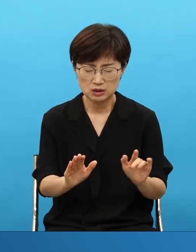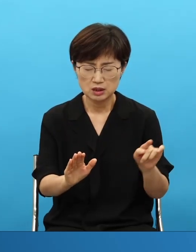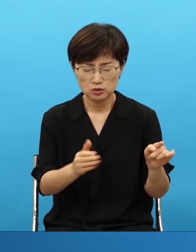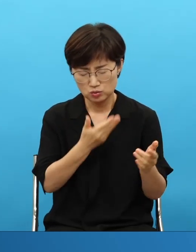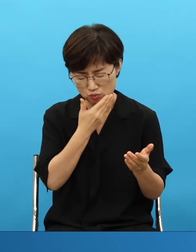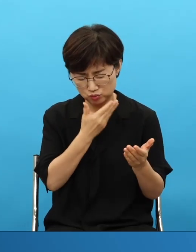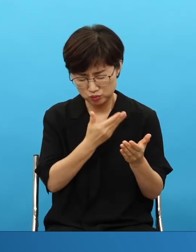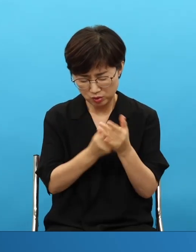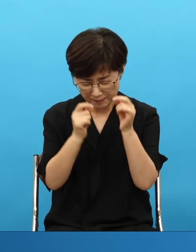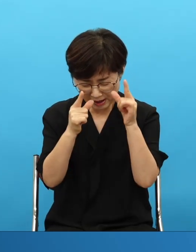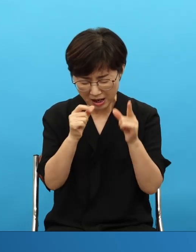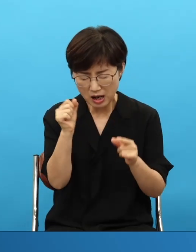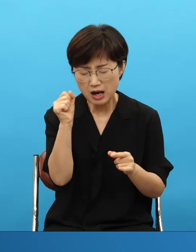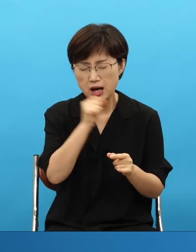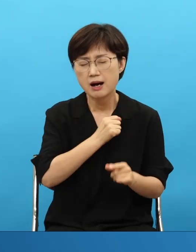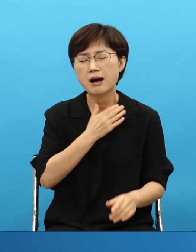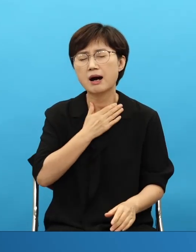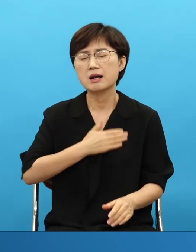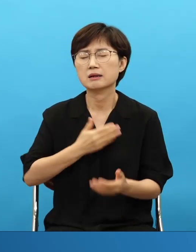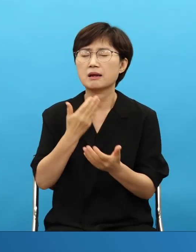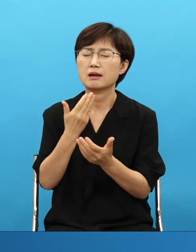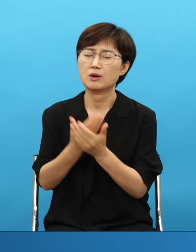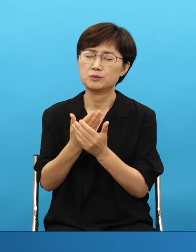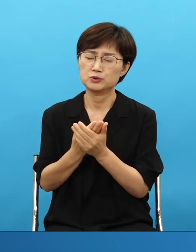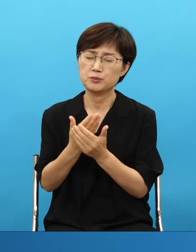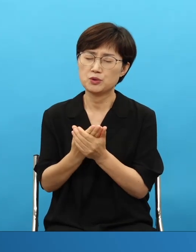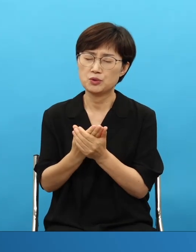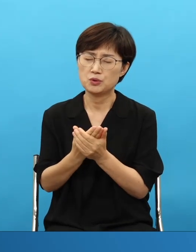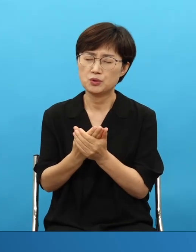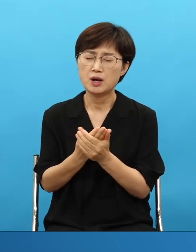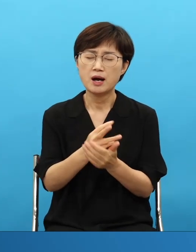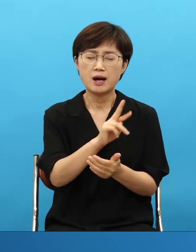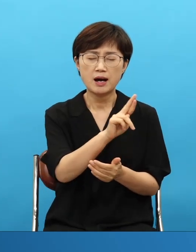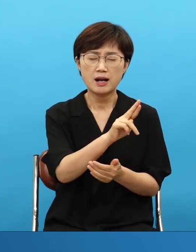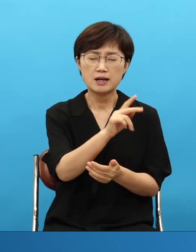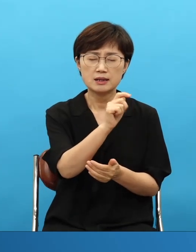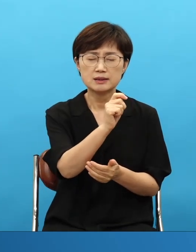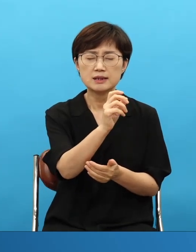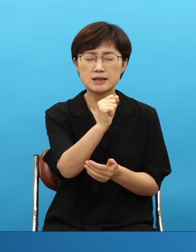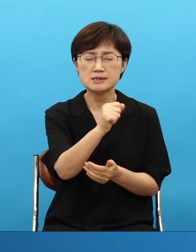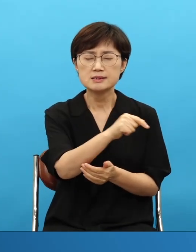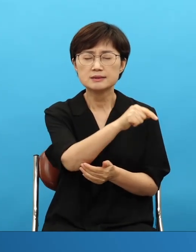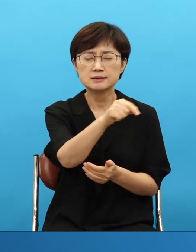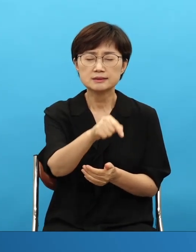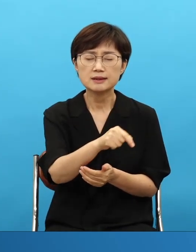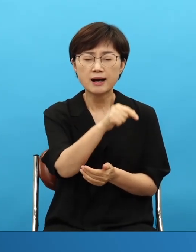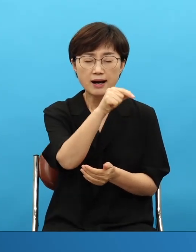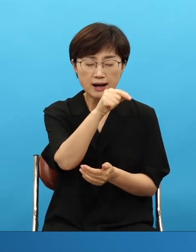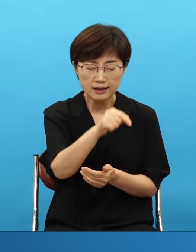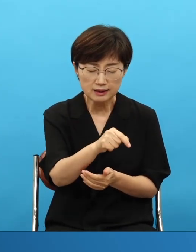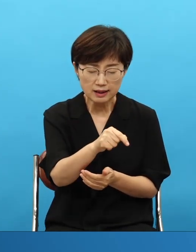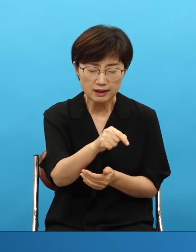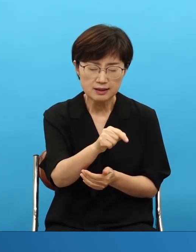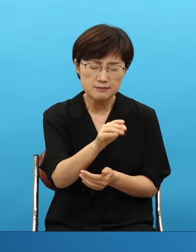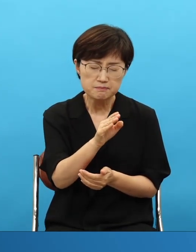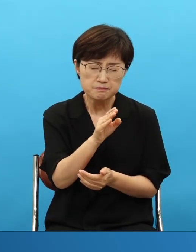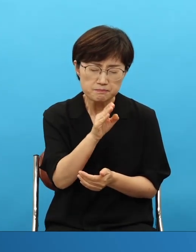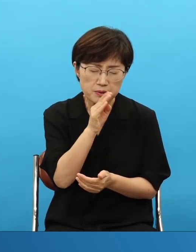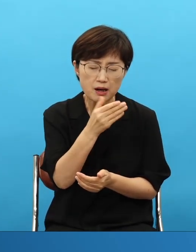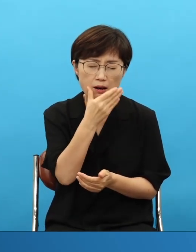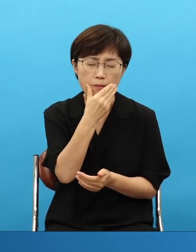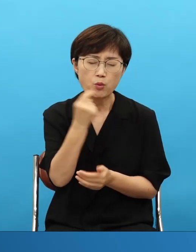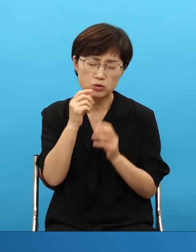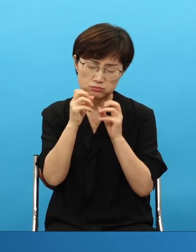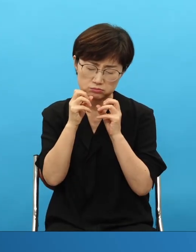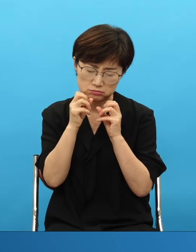고또세계살리는서밋들이일어나는 RTS 되게하옵소서 愿通过 RTS 主日让我们